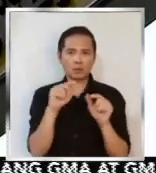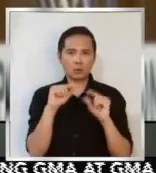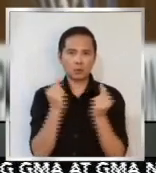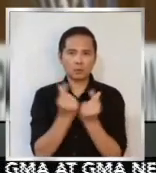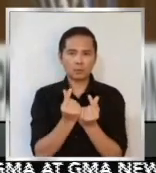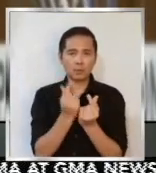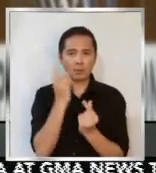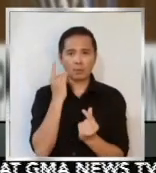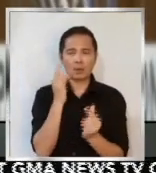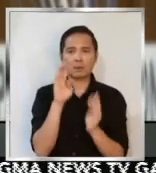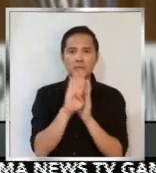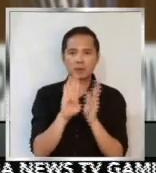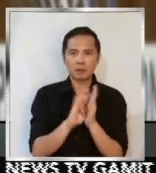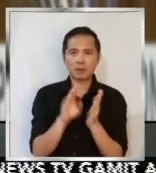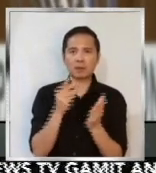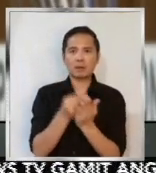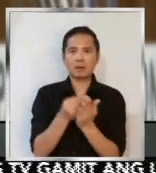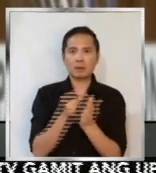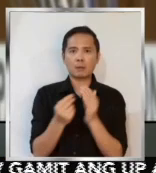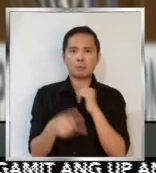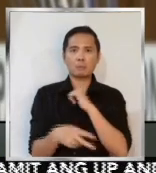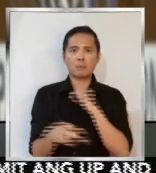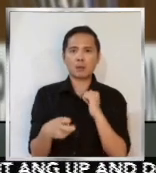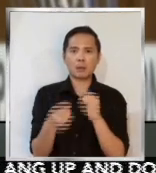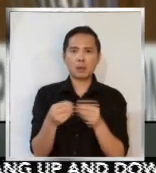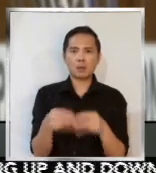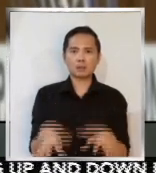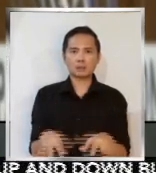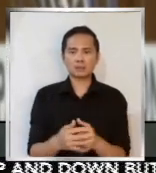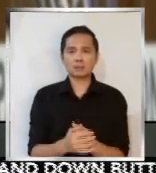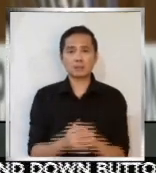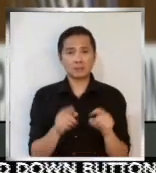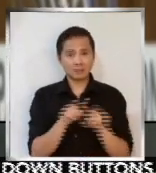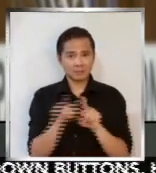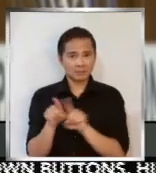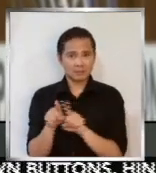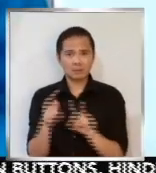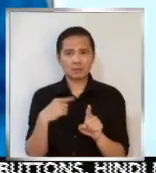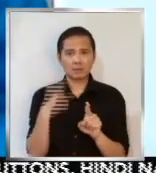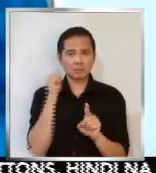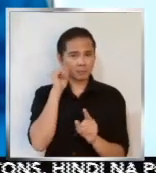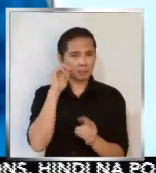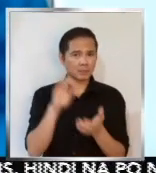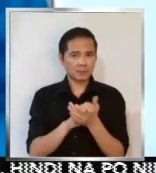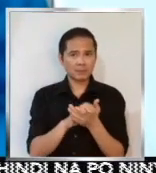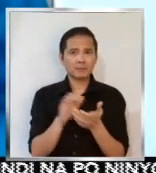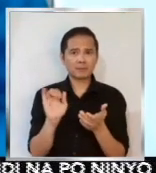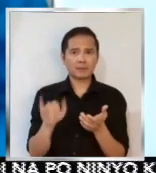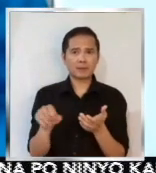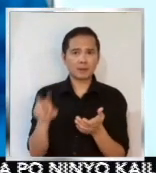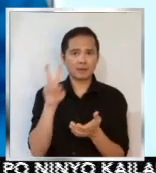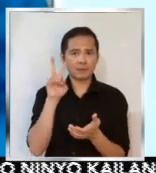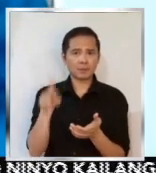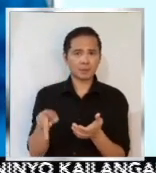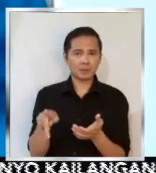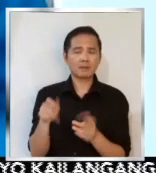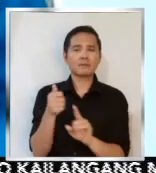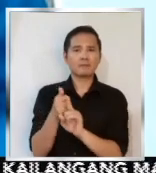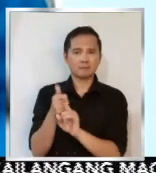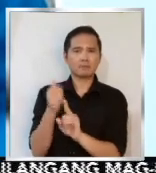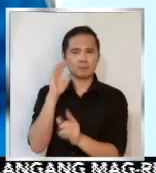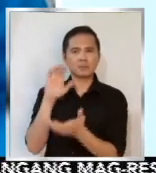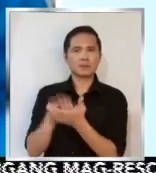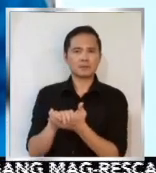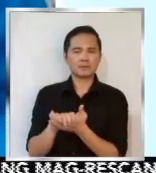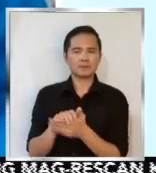pondo. Kung si Lacson daw ang tatanungin, mas naniniwala siya sa Regional Vice Presidents. Kung meron silang kinalaman o sila yung mafia, ba't